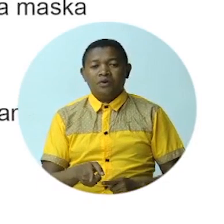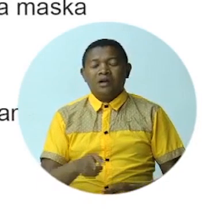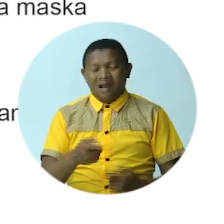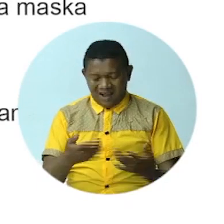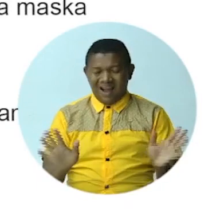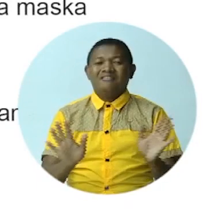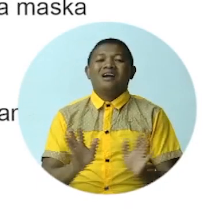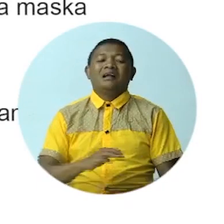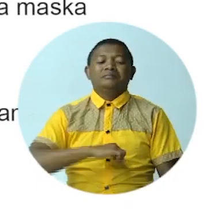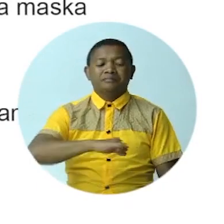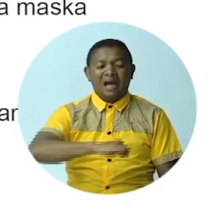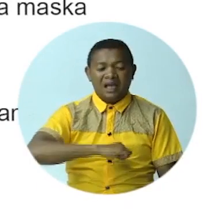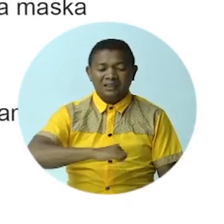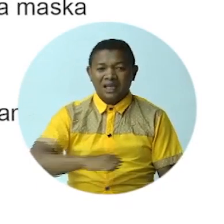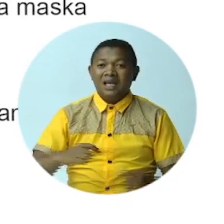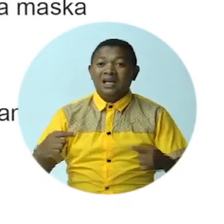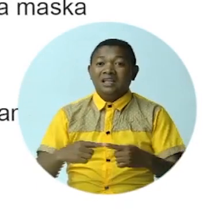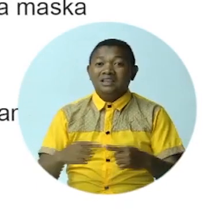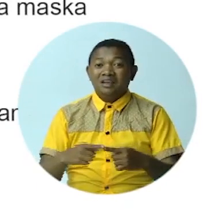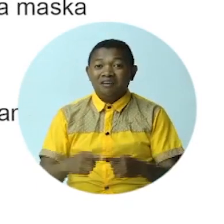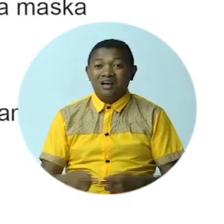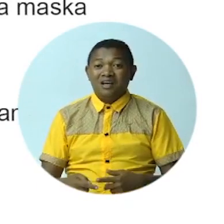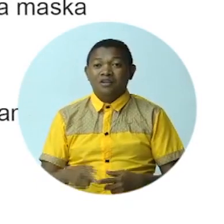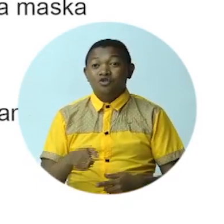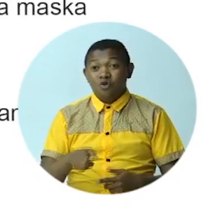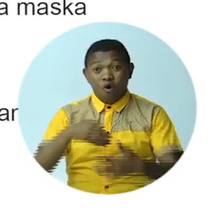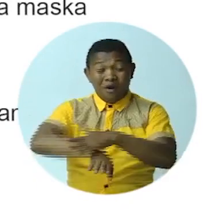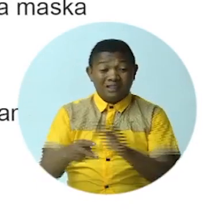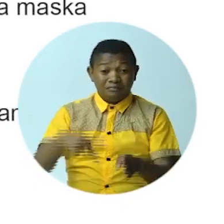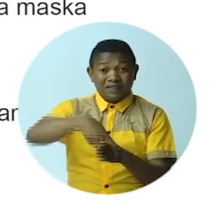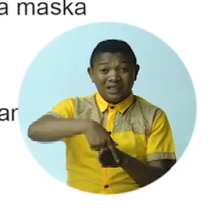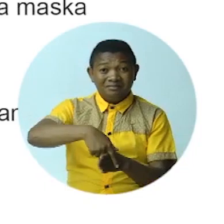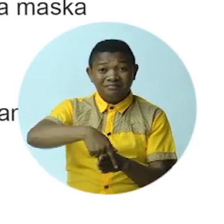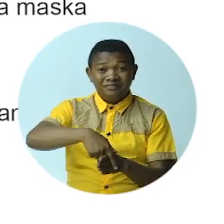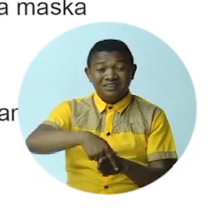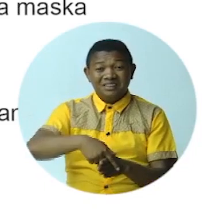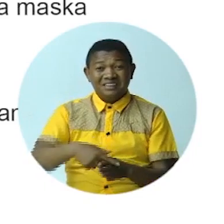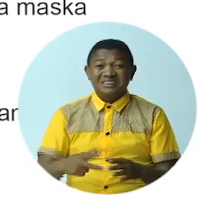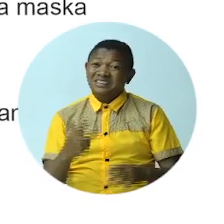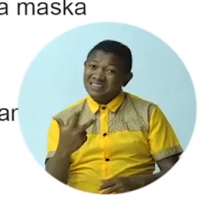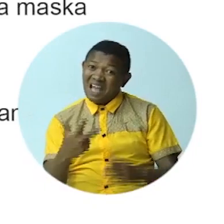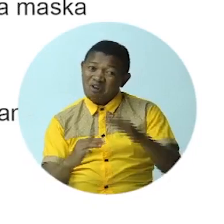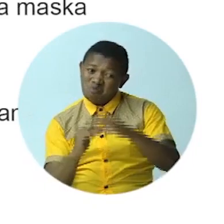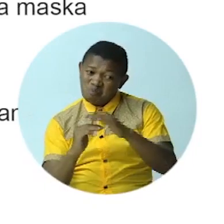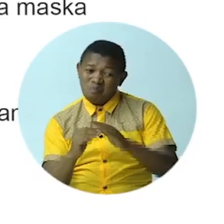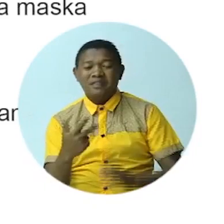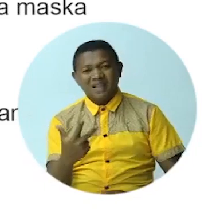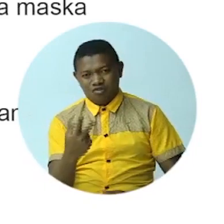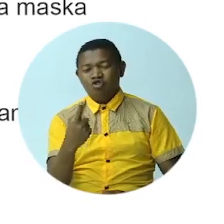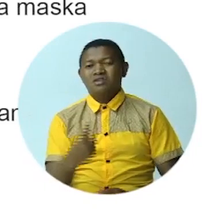a fa tsy afaka mitondra olona mihoatra ny telo, ray eo aloha ary roa ao